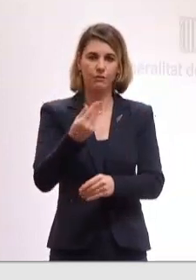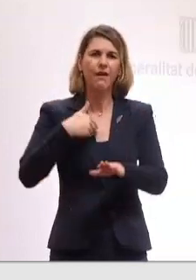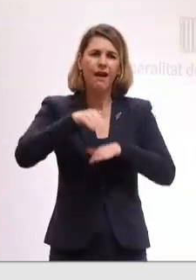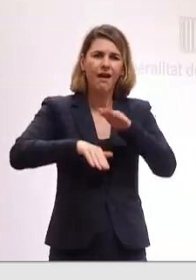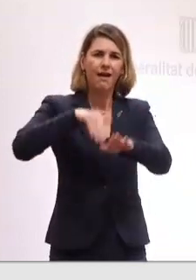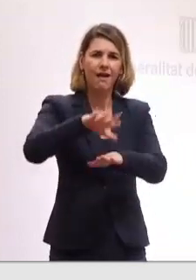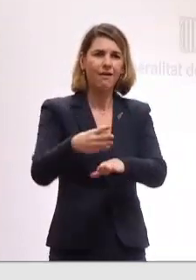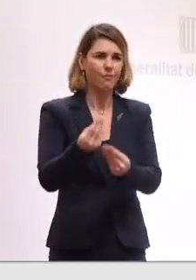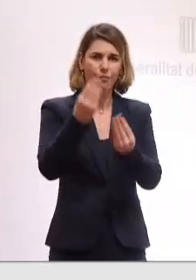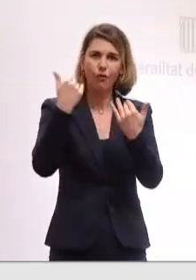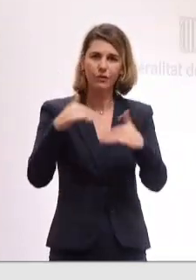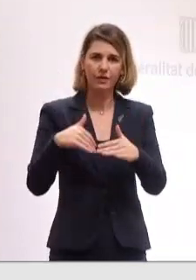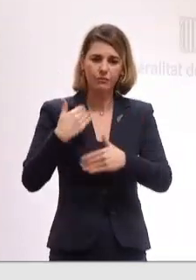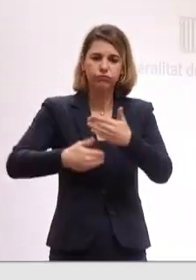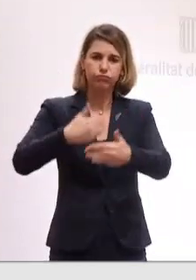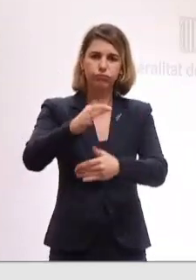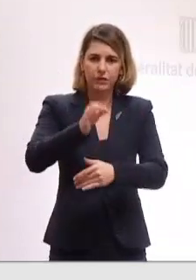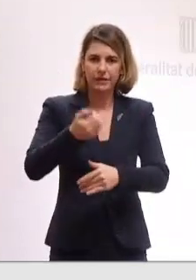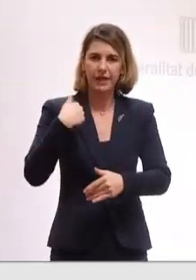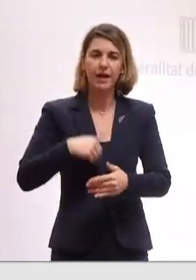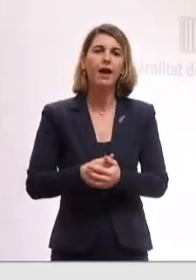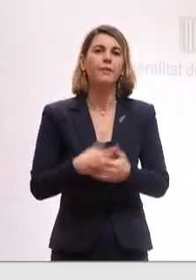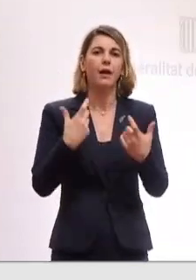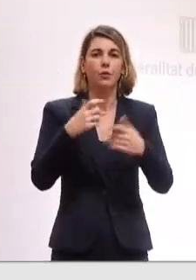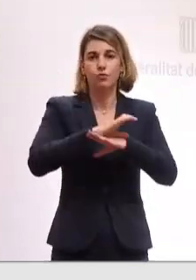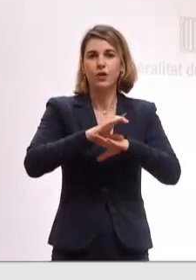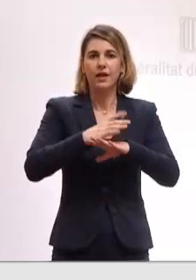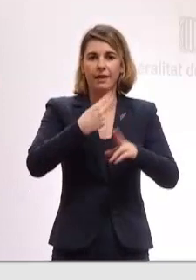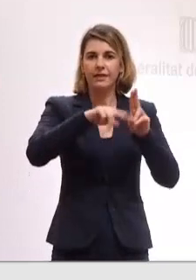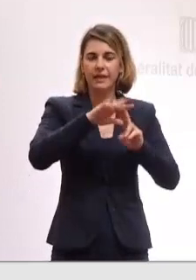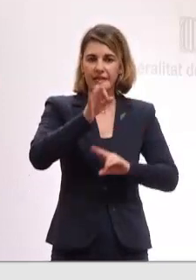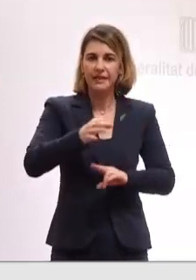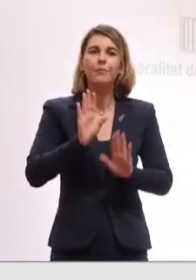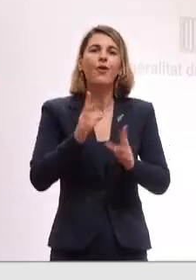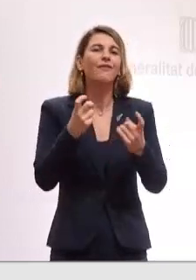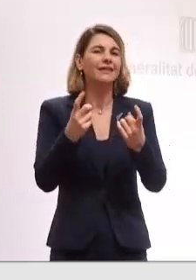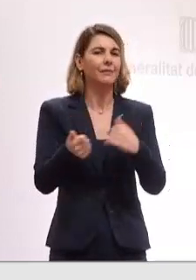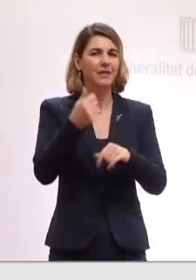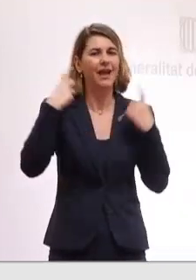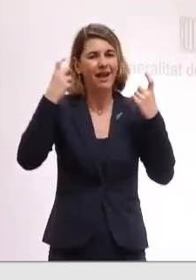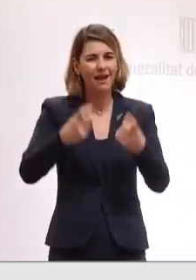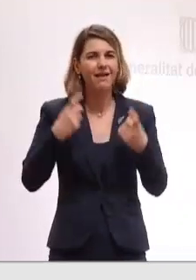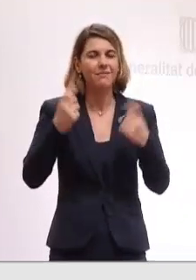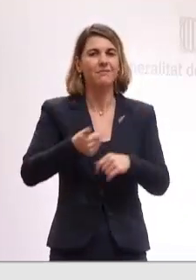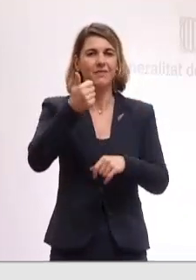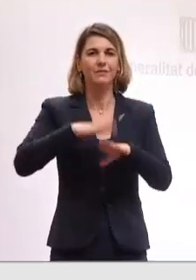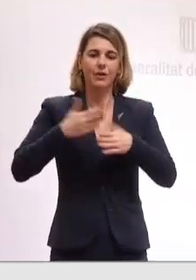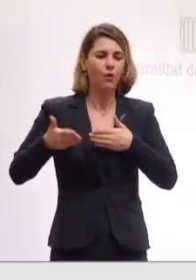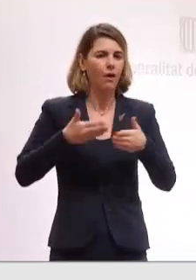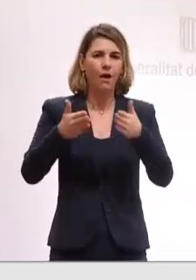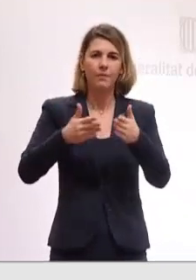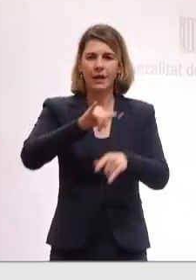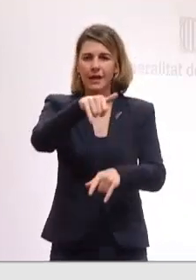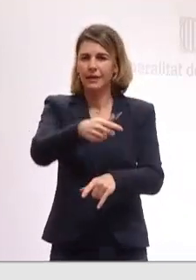passes endavant per part de la Conselleria de Justícia de la Generalitat, però ens cal molt més esforços en aquest camí